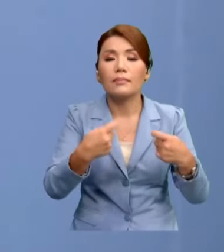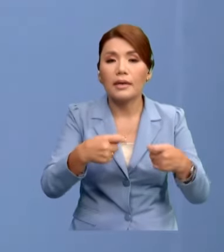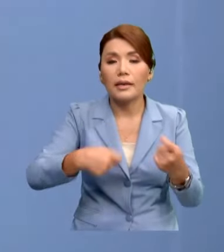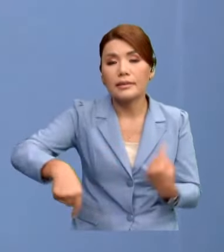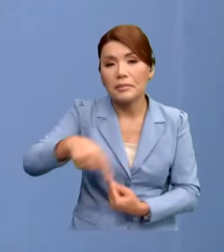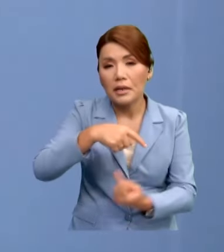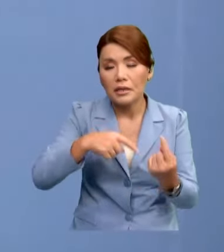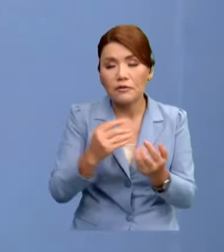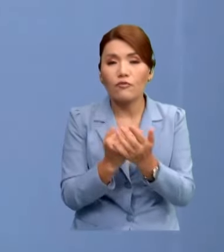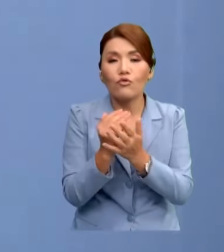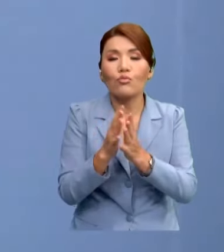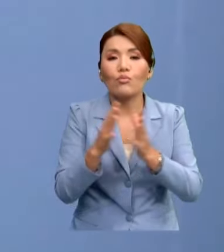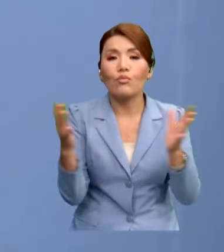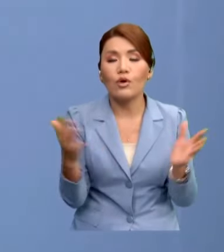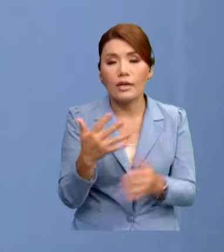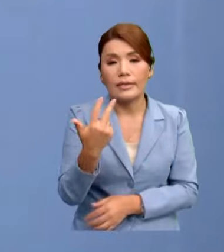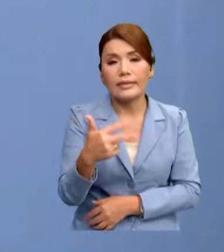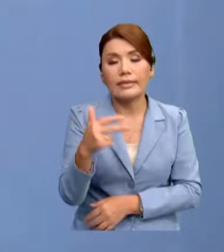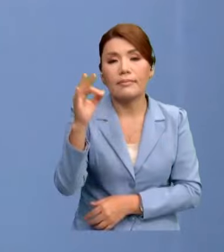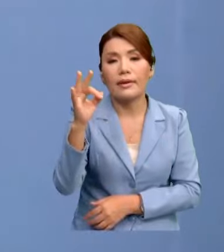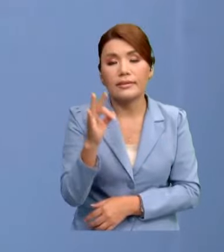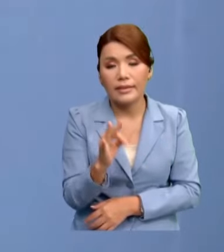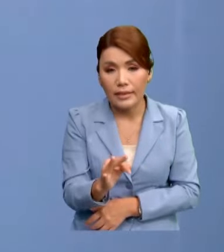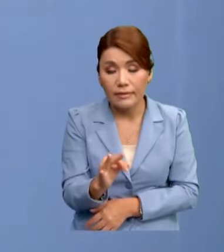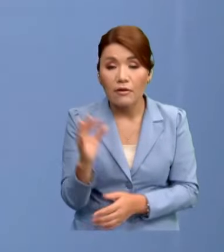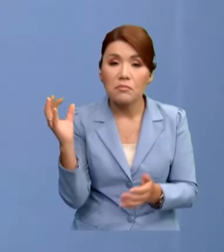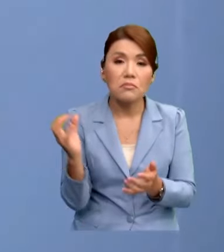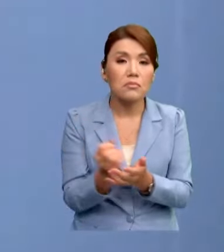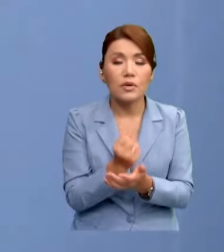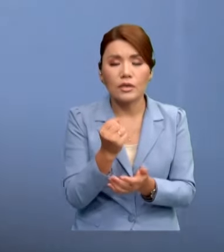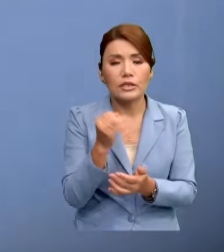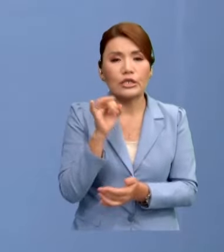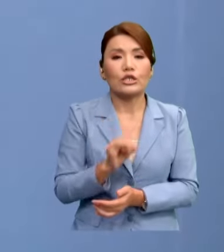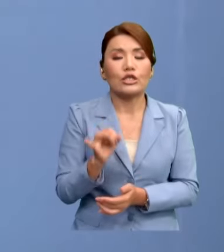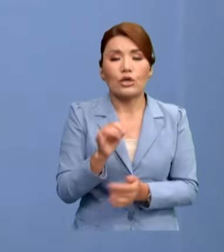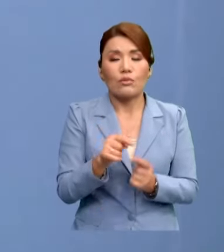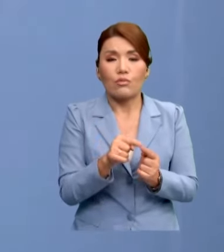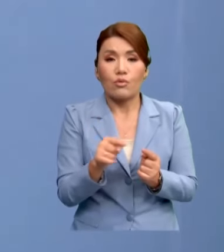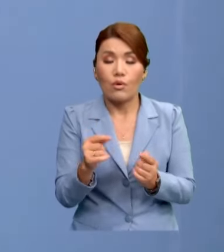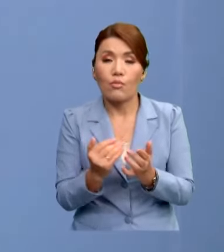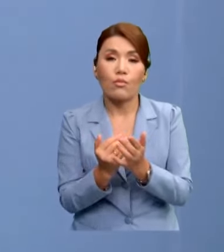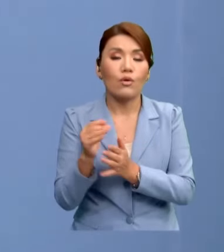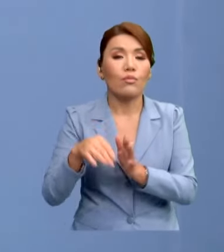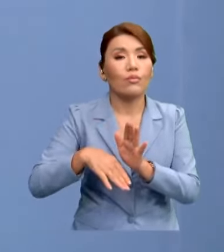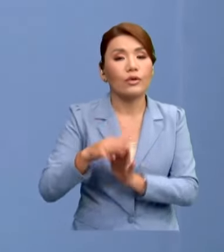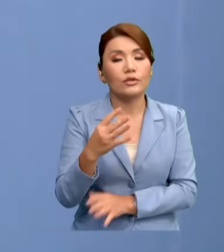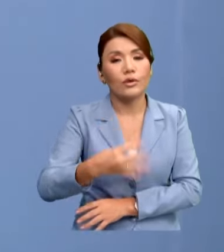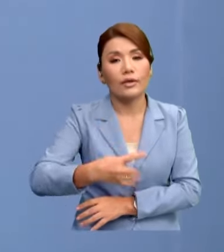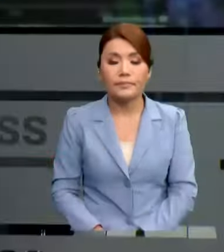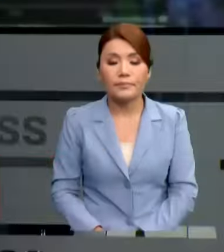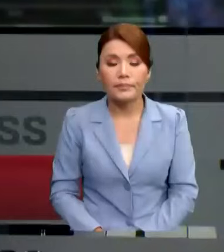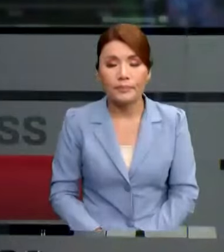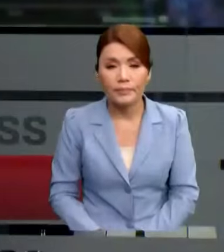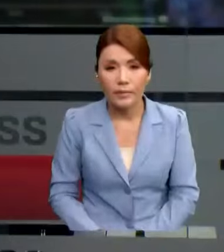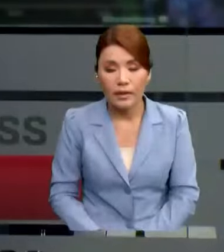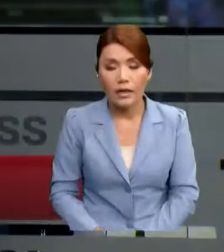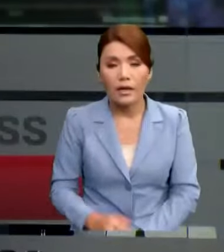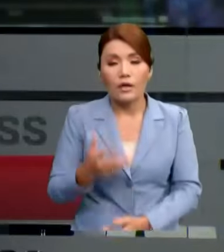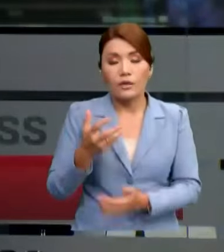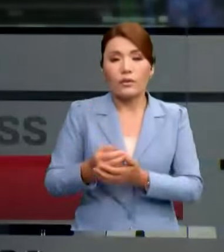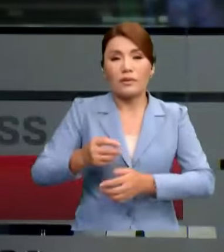нашими странами выросла более чем на 30%, достигнув исторические отметки в 41 миллиард долларов.